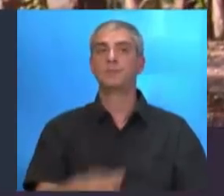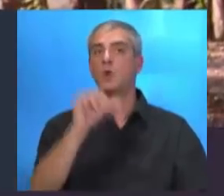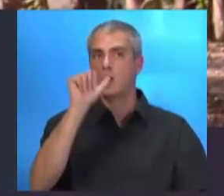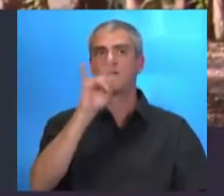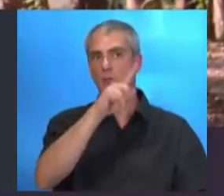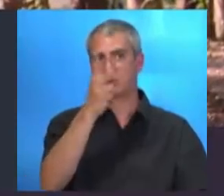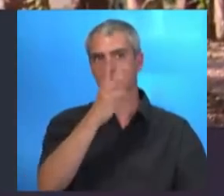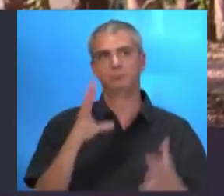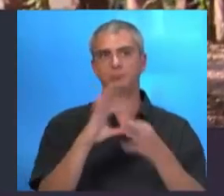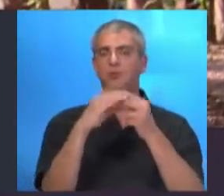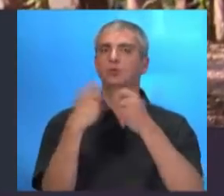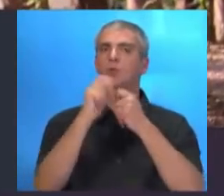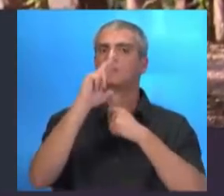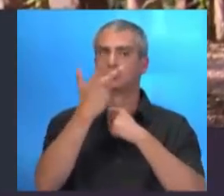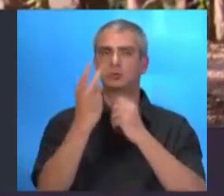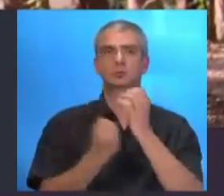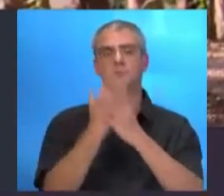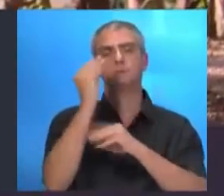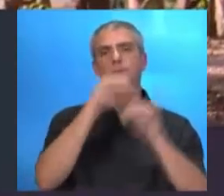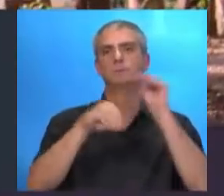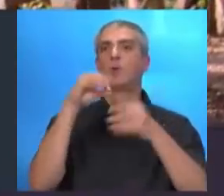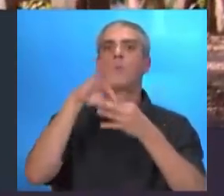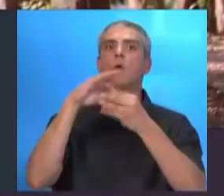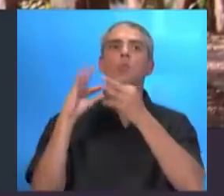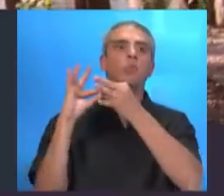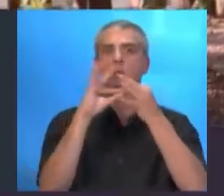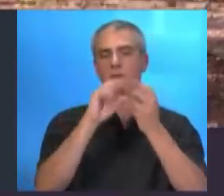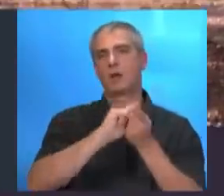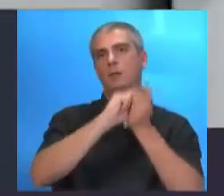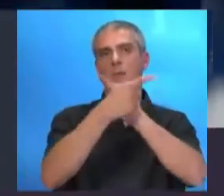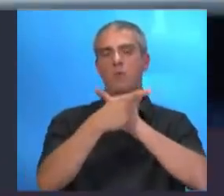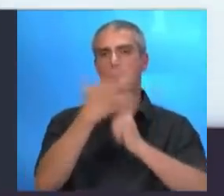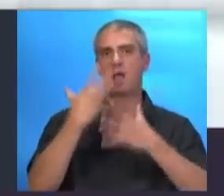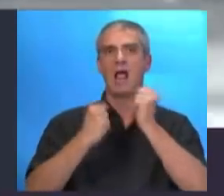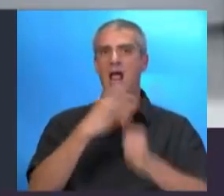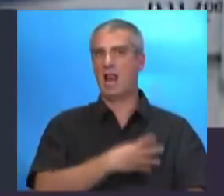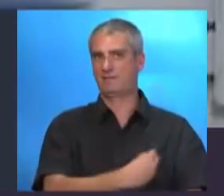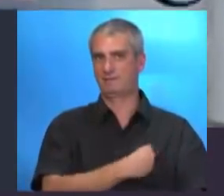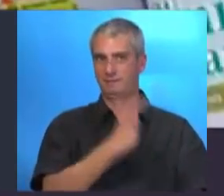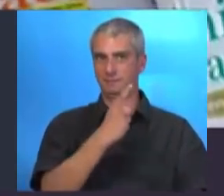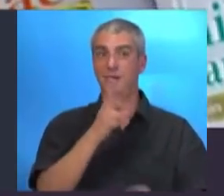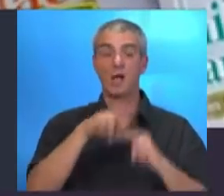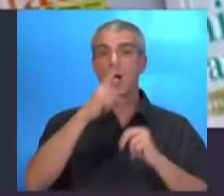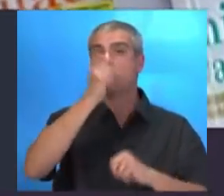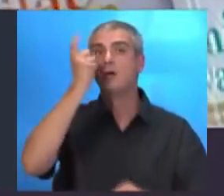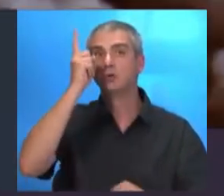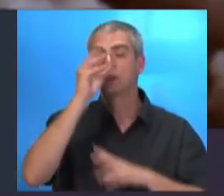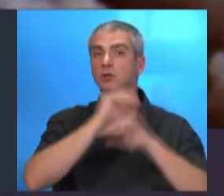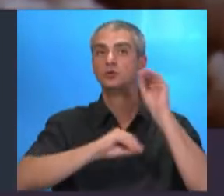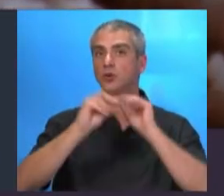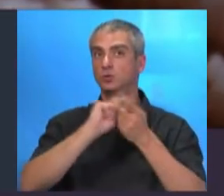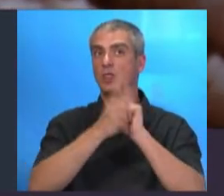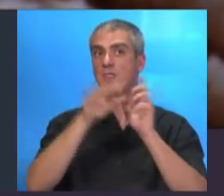וחמוטל חברו לשותף שלישי, וביחד הרכיבו נוסחה שתהווה תחליף לחלב אם. אחרי 100 שנים של שימוש